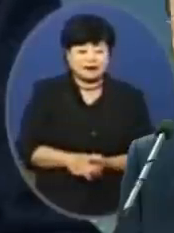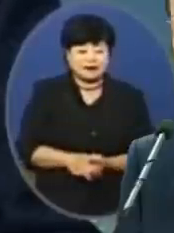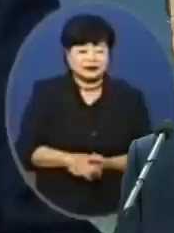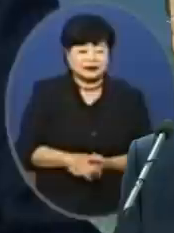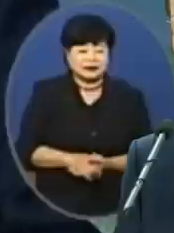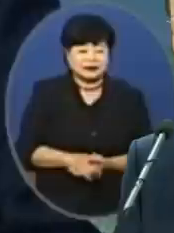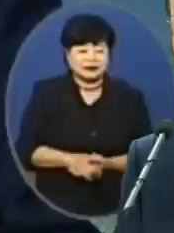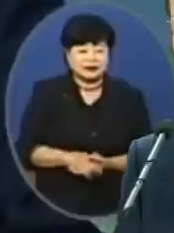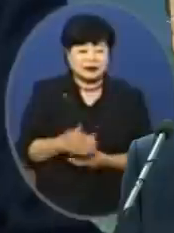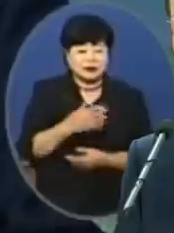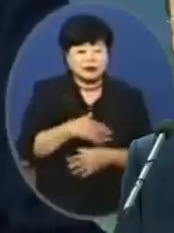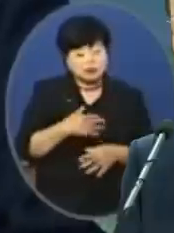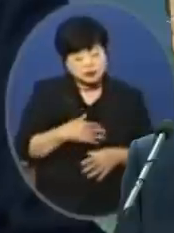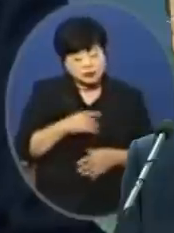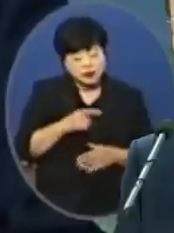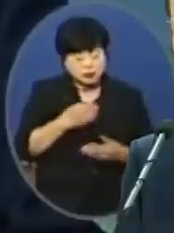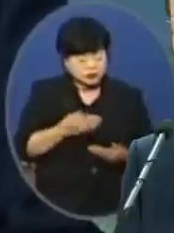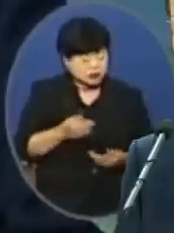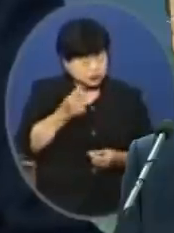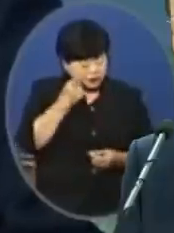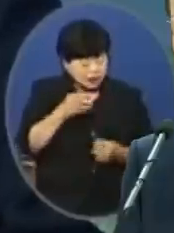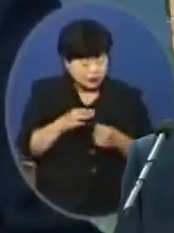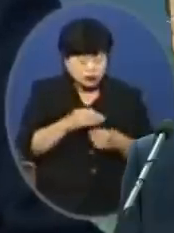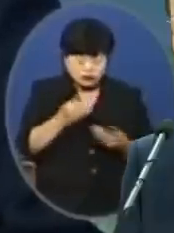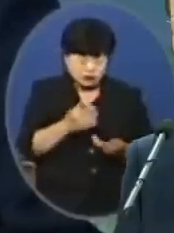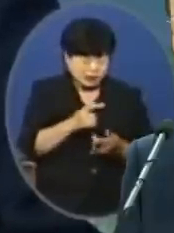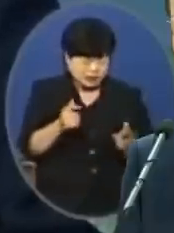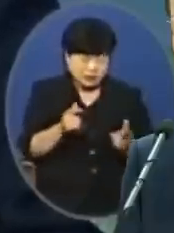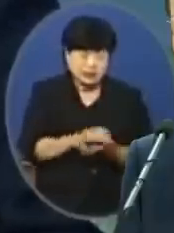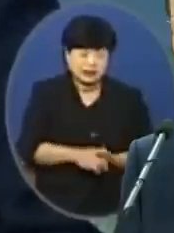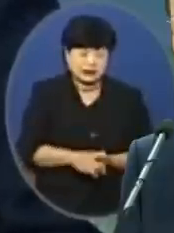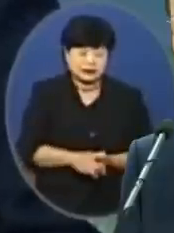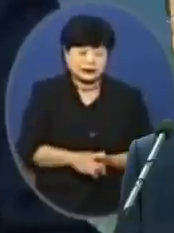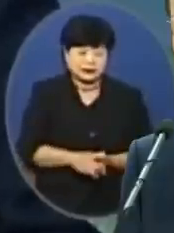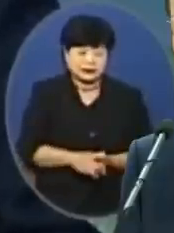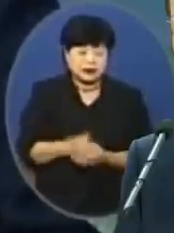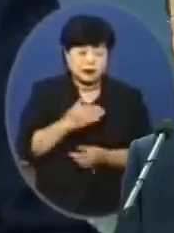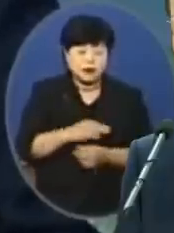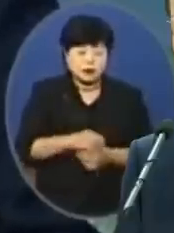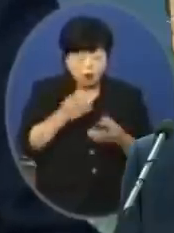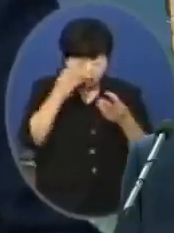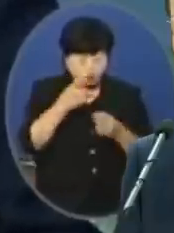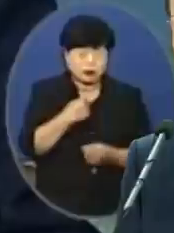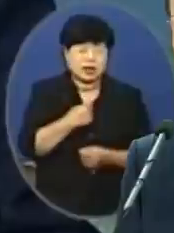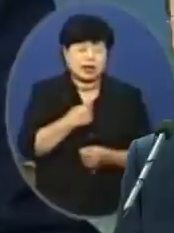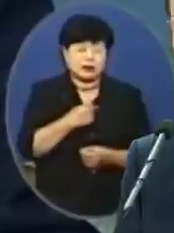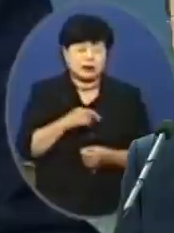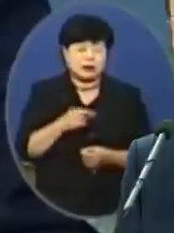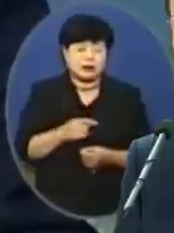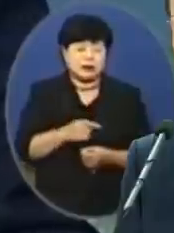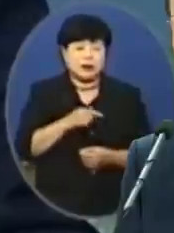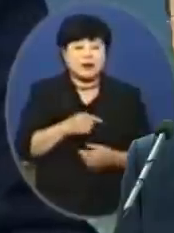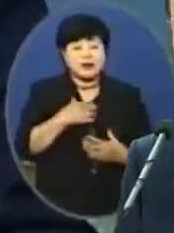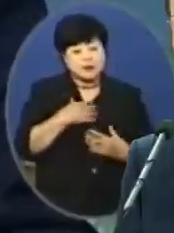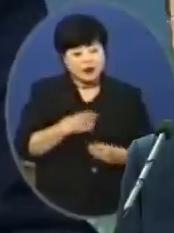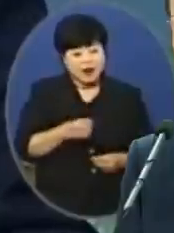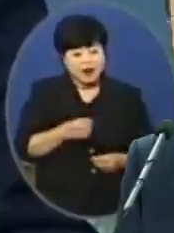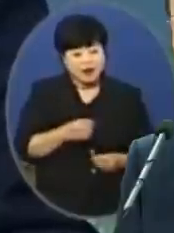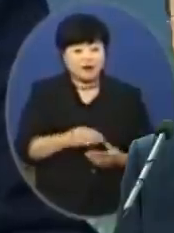아무리 육체가 쉬어도 마음이 쉬지 못하면 쉬는 것이 아닙니다. 육체가 고통스러워도 마음이